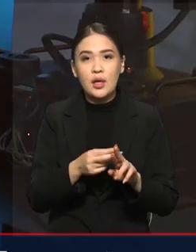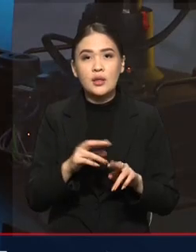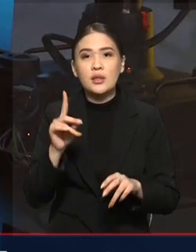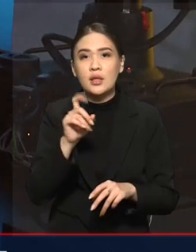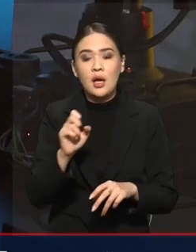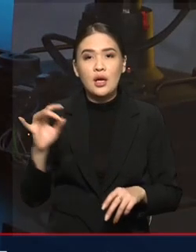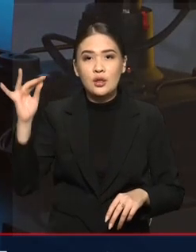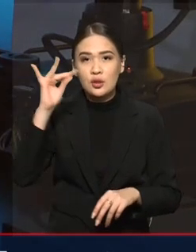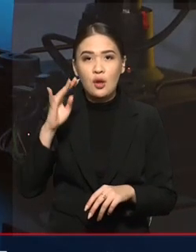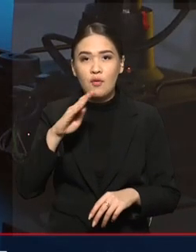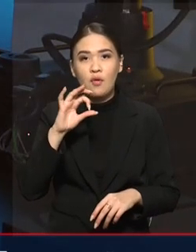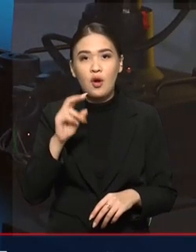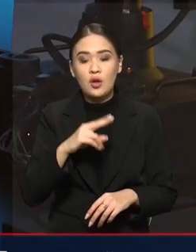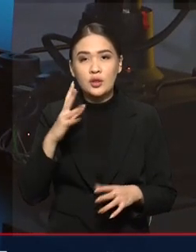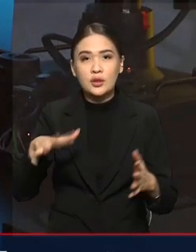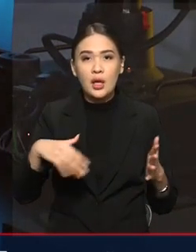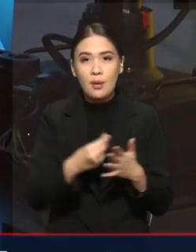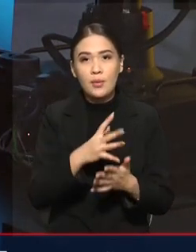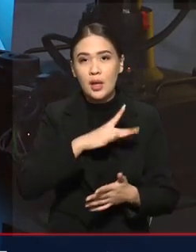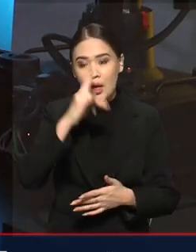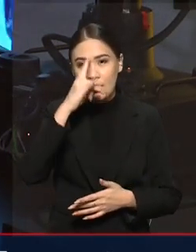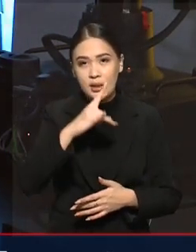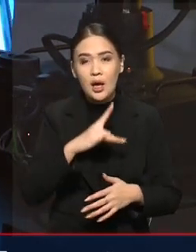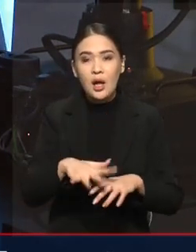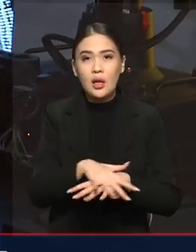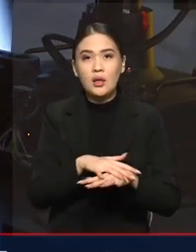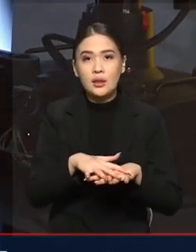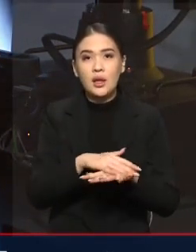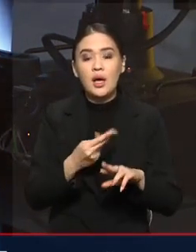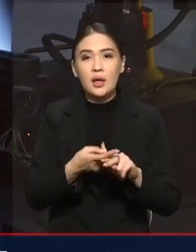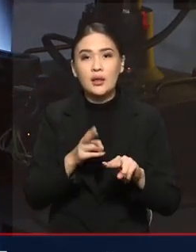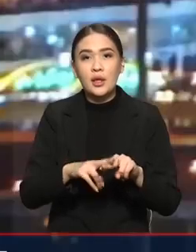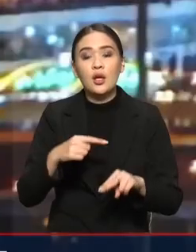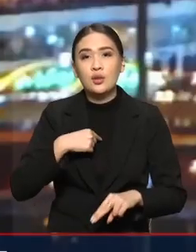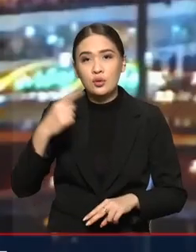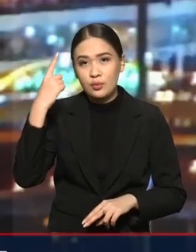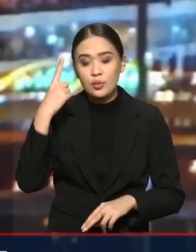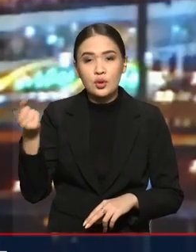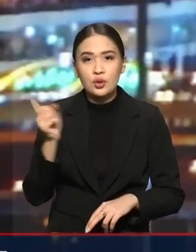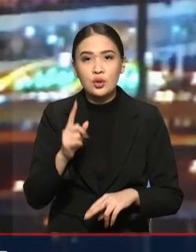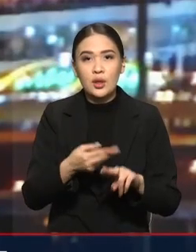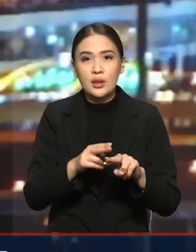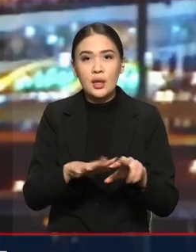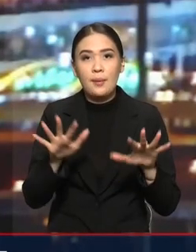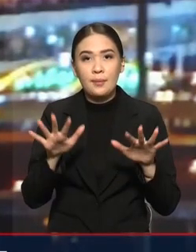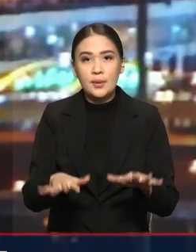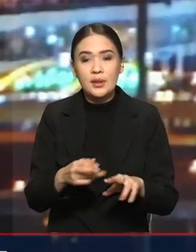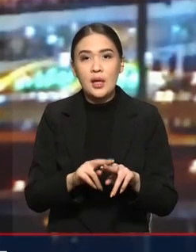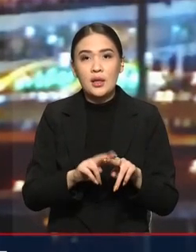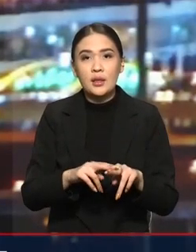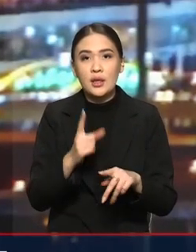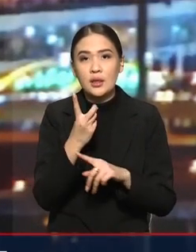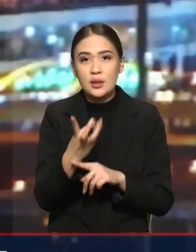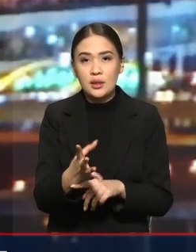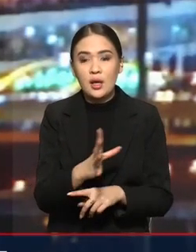историю существования фонда казана Я думаю что здесь сыграло несколько